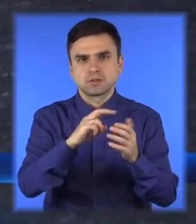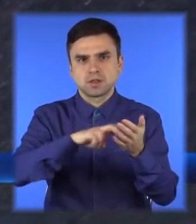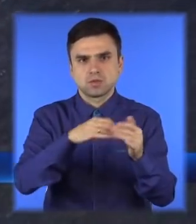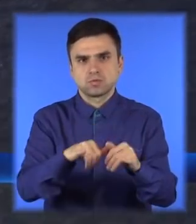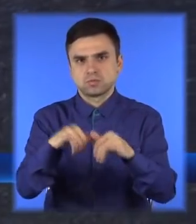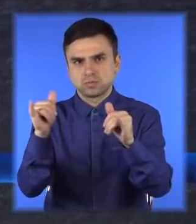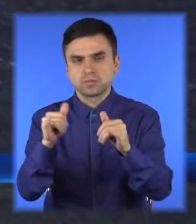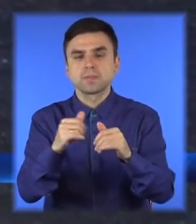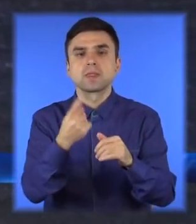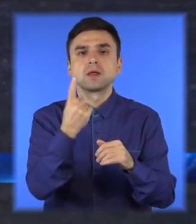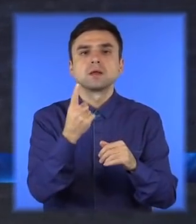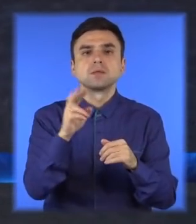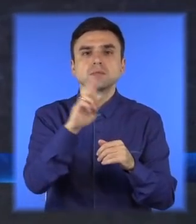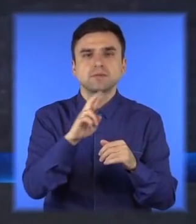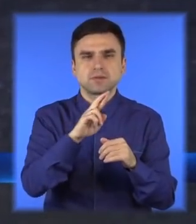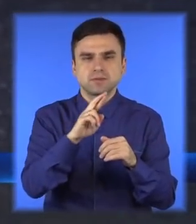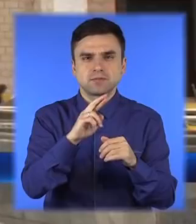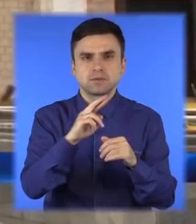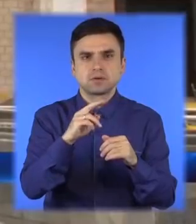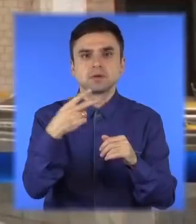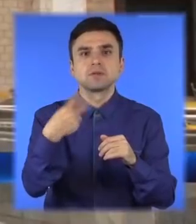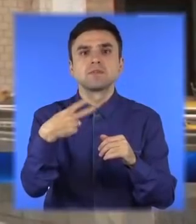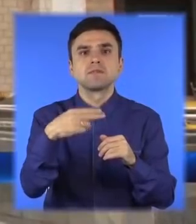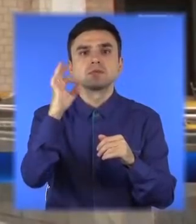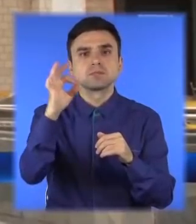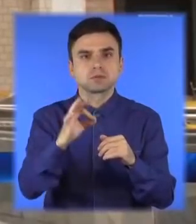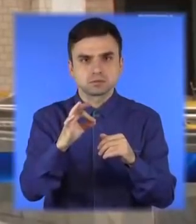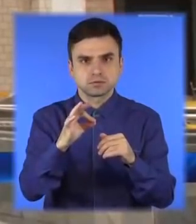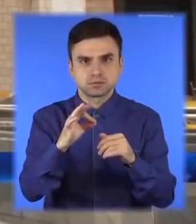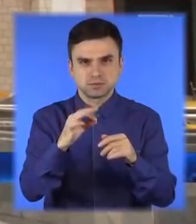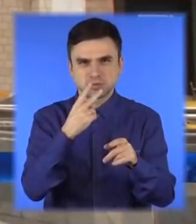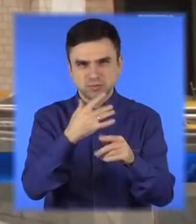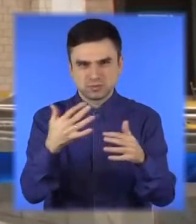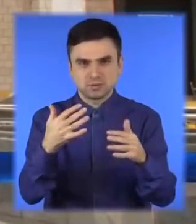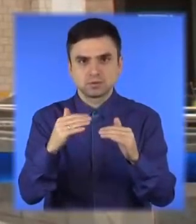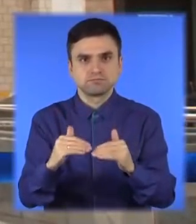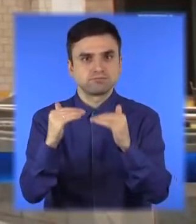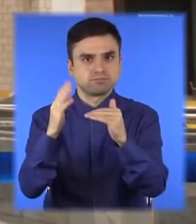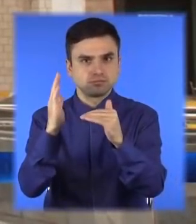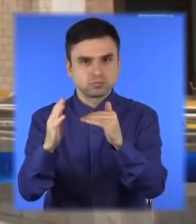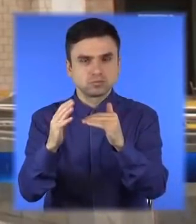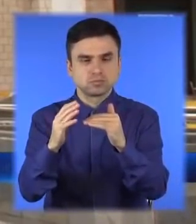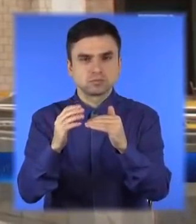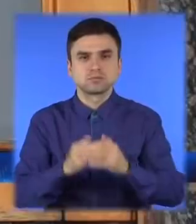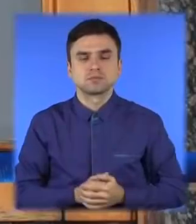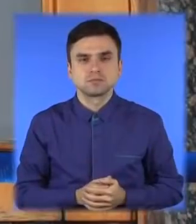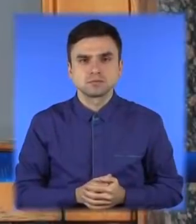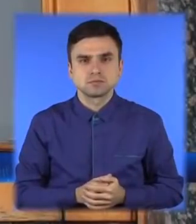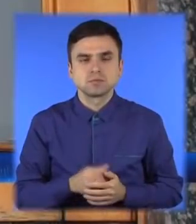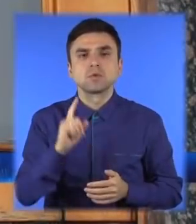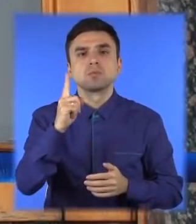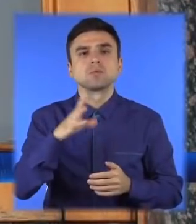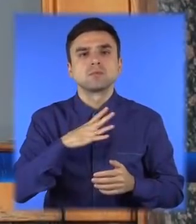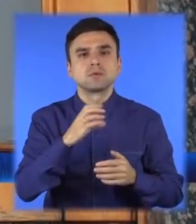ще на 20% підвищується тютюновий акциз у межах зобов'язань України щодо угоди про асоціацію з